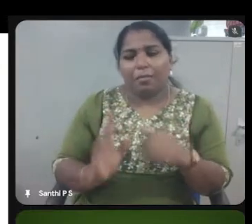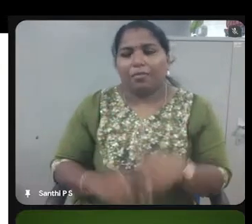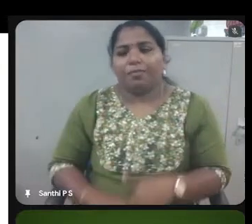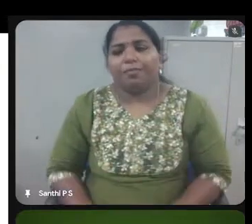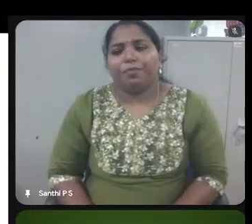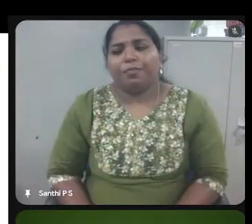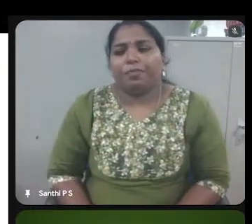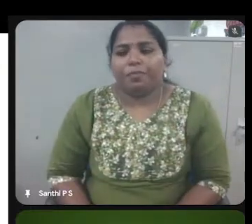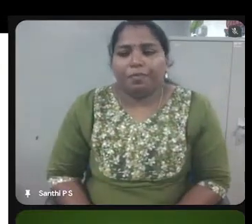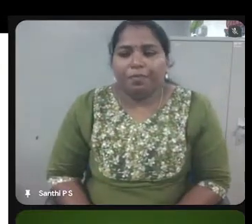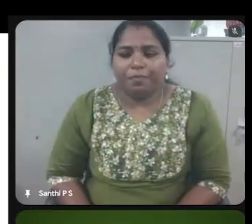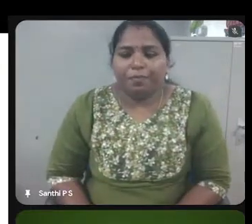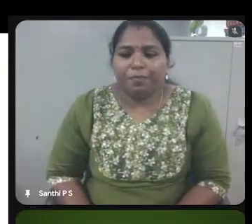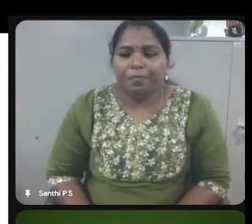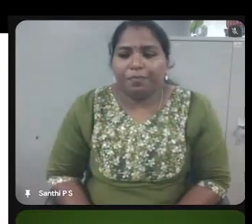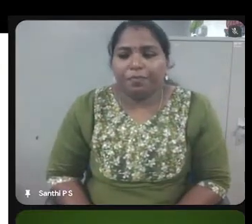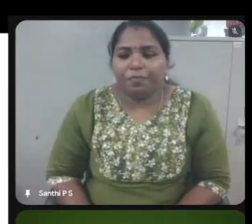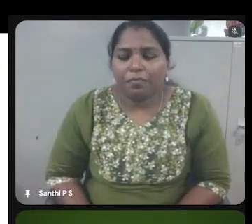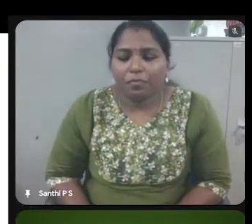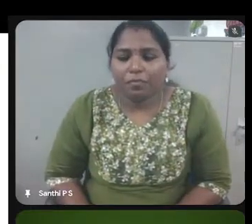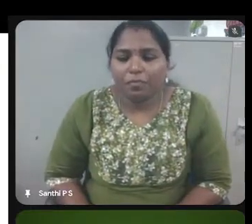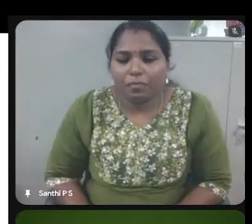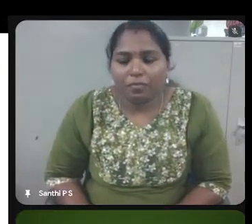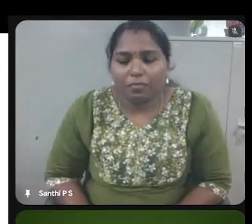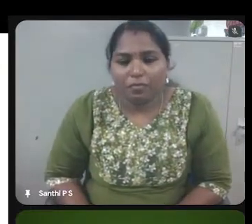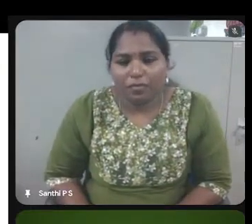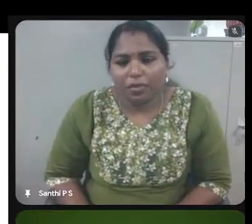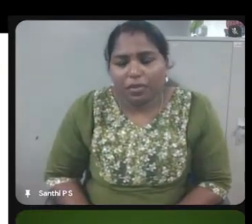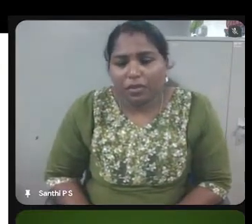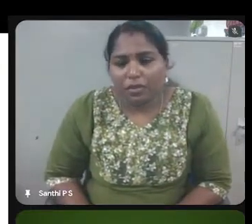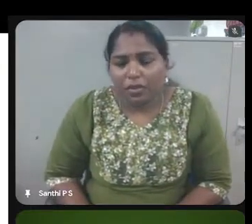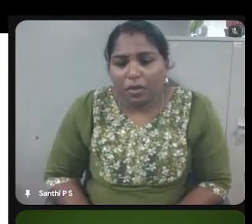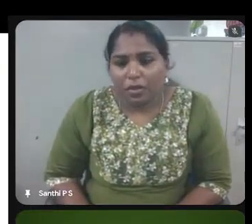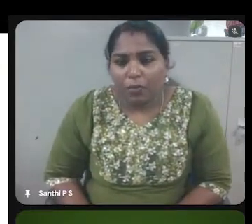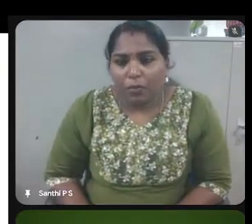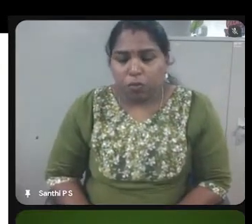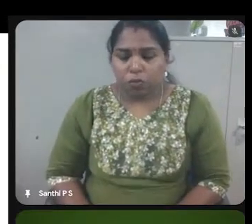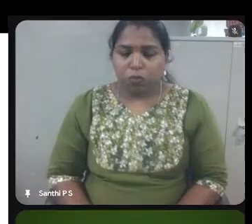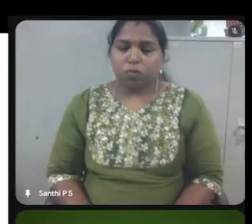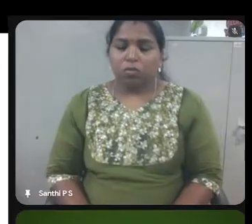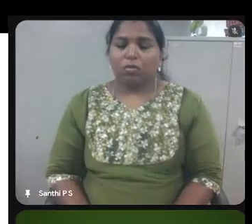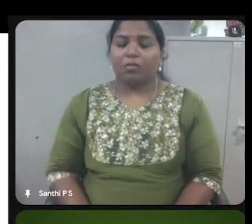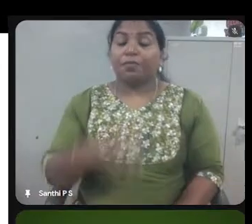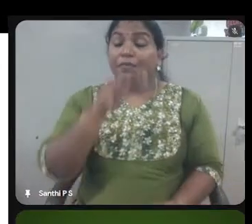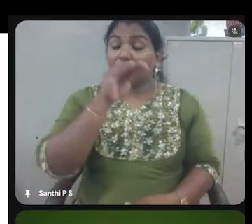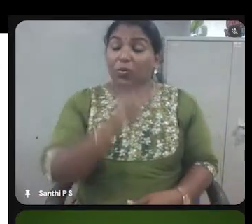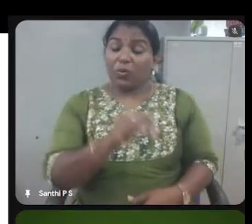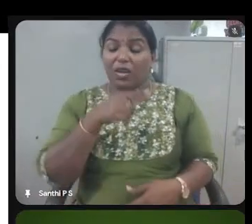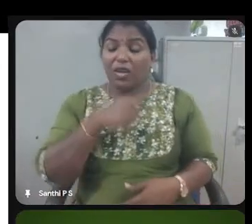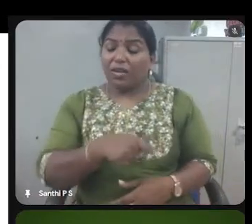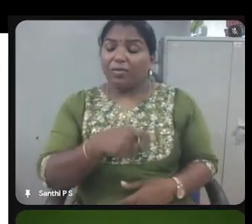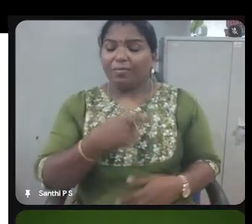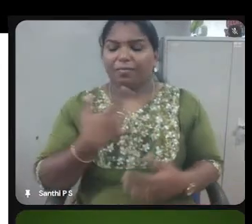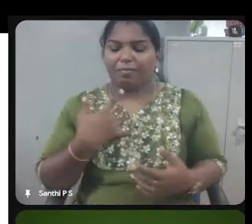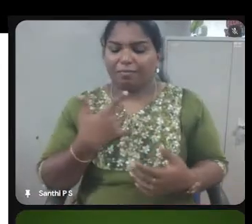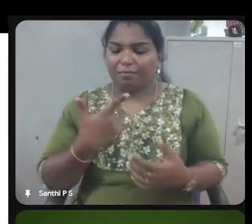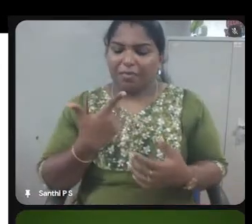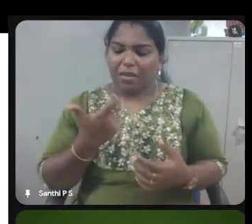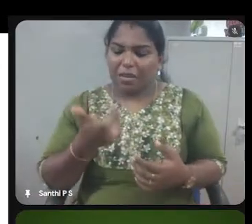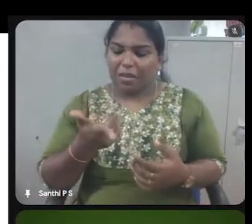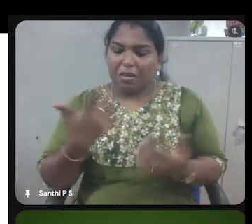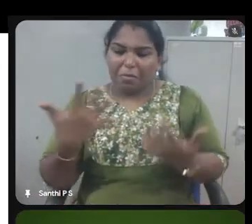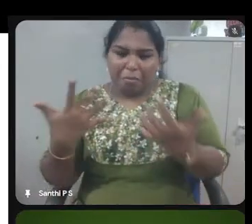അതേപോലെ തന്നെ കാര്യം കൂടെ പറയാനുള്ളത്, കുട്ടി അത് എത്രത്തോളം കാണുന്നുണ്ട്, അത് പർപ്പസ്ഫുൾ ആയിട്ടാണോ കാണുന്നത് എന്നുള്ളത്